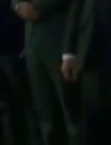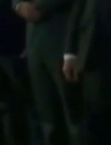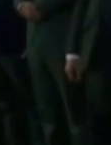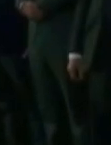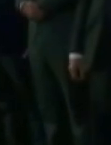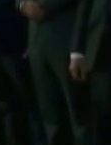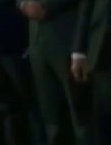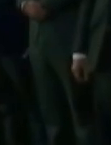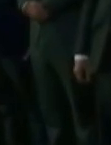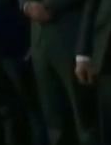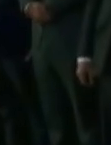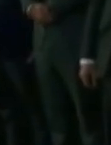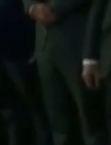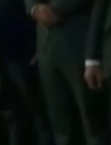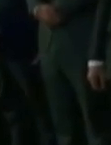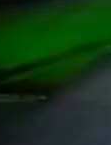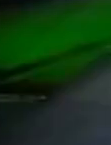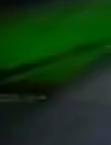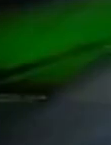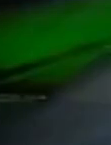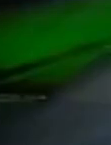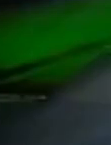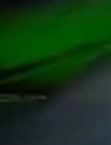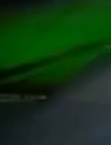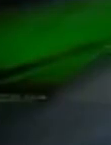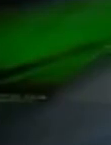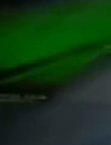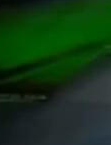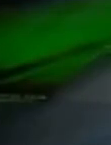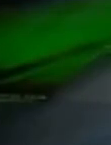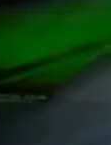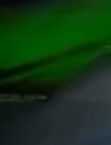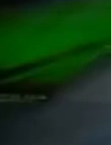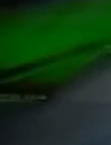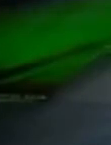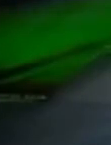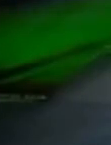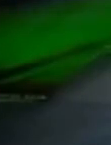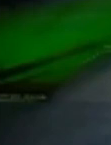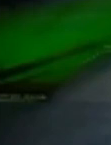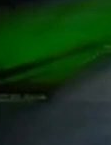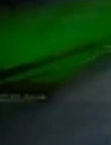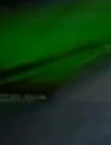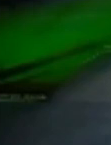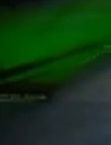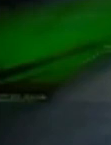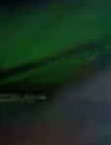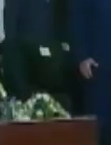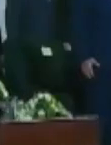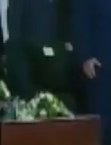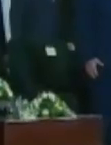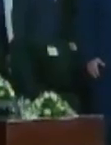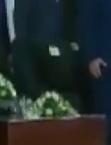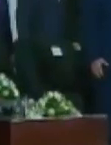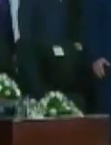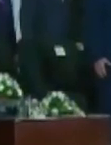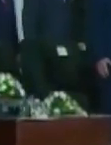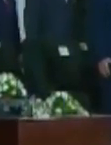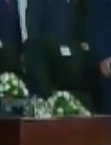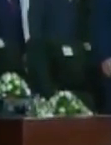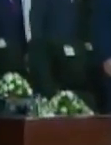ولكن أقول ضمير قيادات تستحسن ما تفعله إسرائيل وتوافق عليه رغم